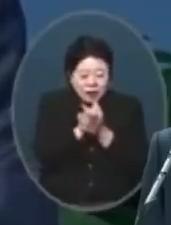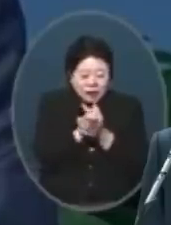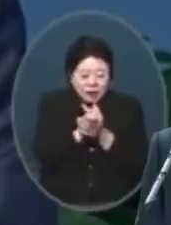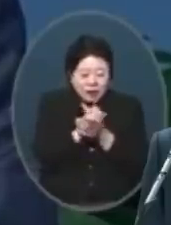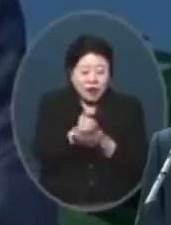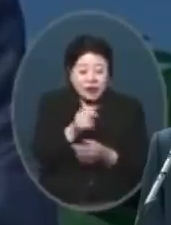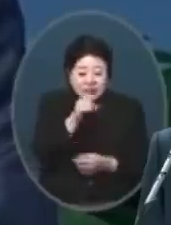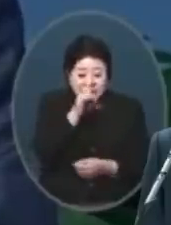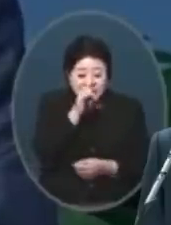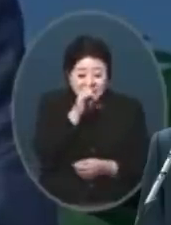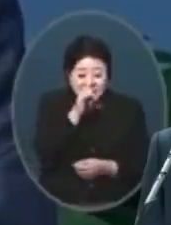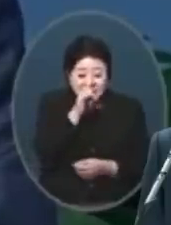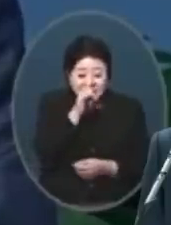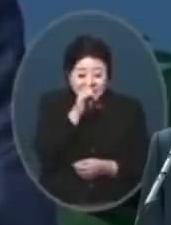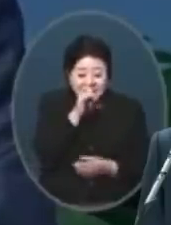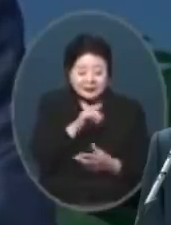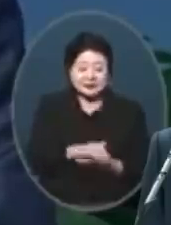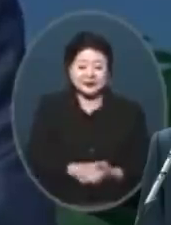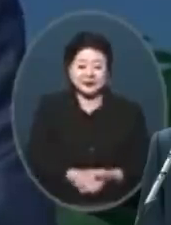있었습니다.